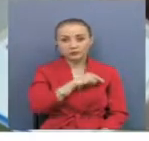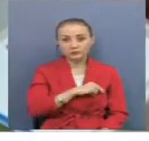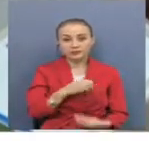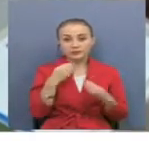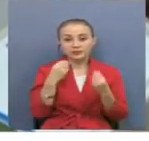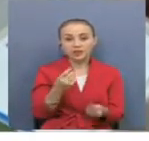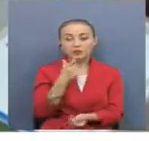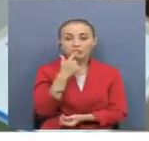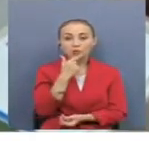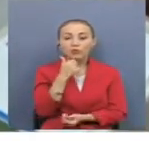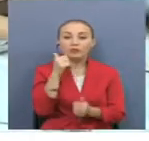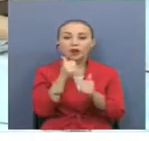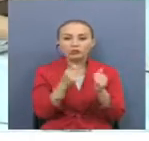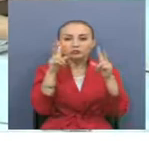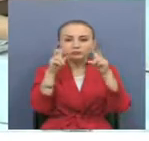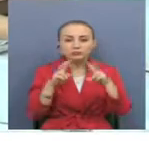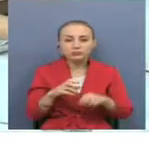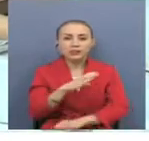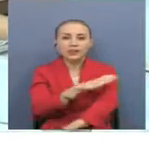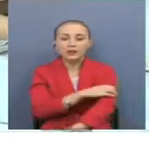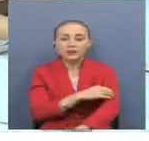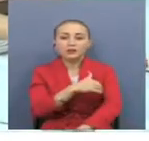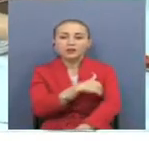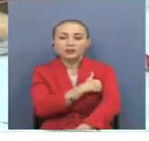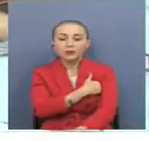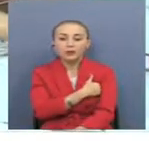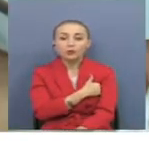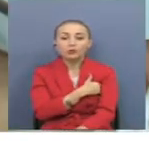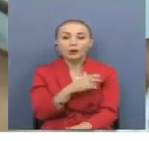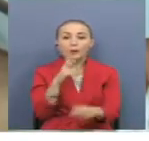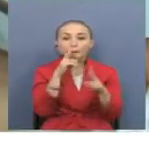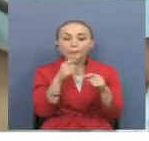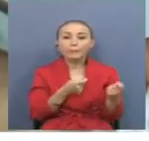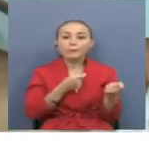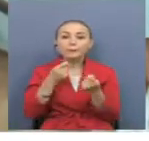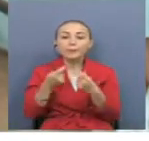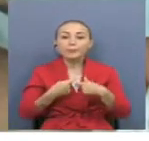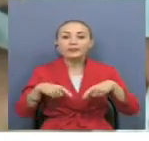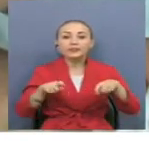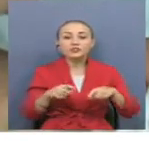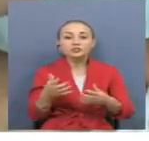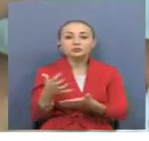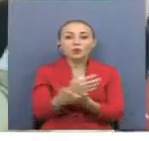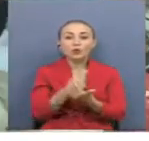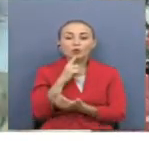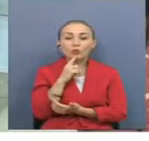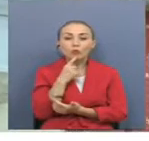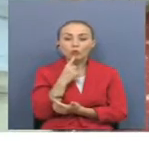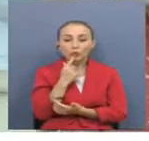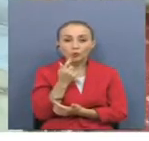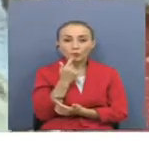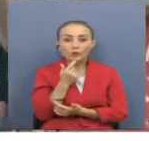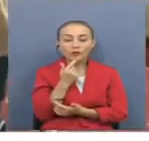гемоглобинін толықтай тексеріп өтті. Бұл қан жинау акциясы ұйымдар мен мекемелер арасында алғашқы рет өткізіліп жатқан жоқ. Әр жыл сайын ұйымдастырылып тұрады,